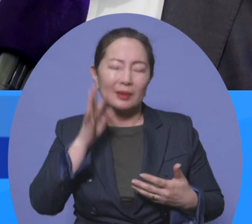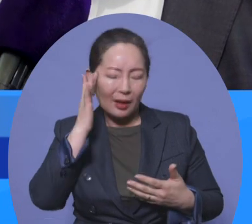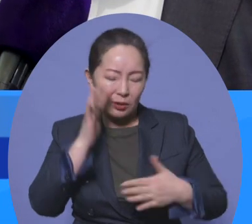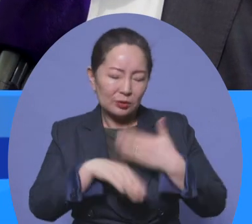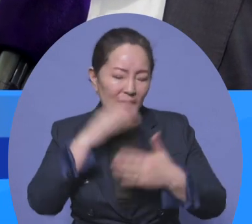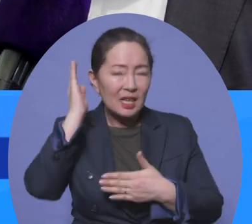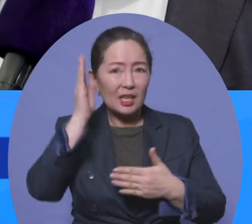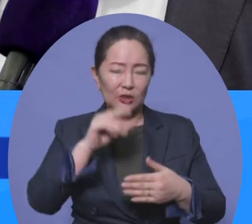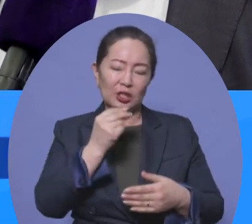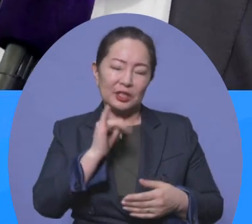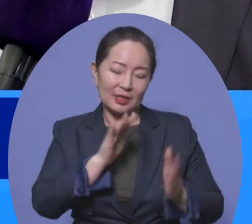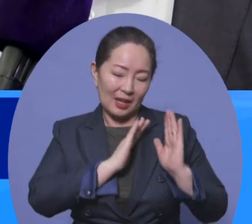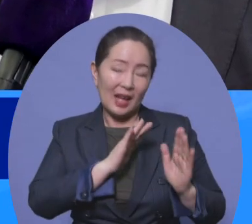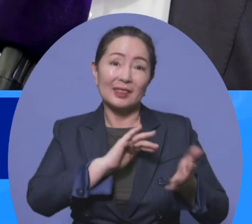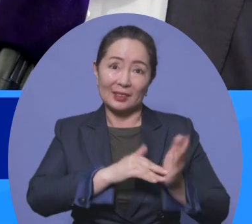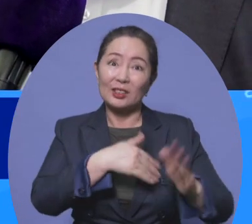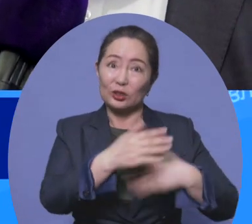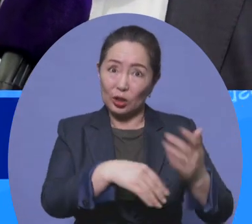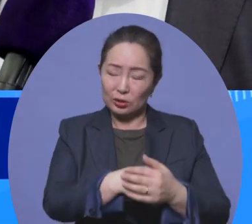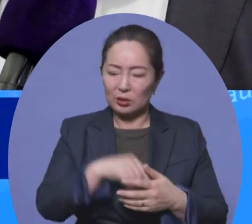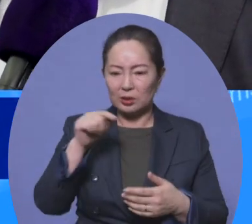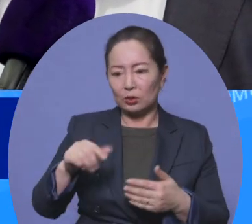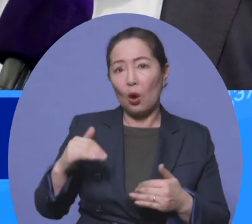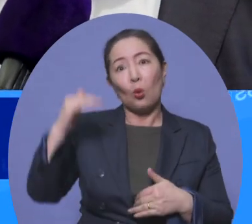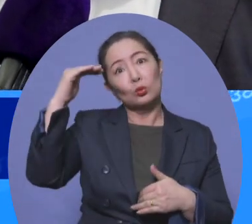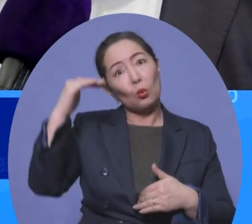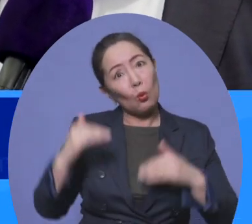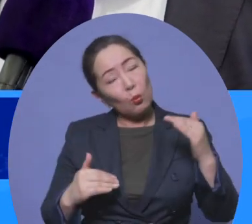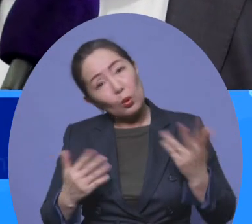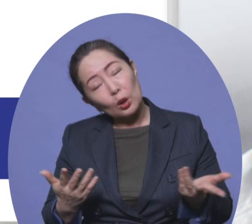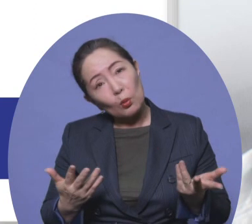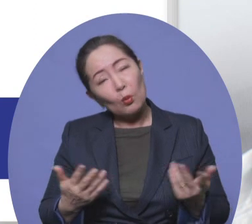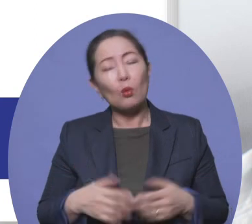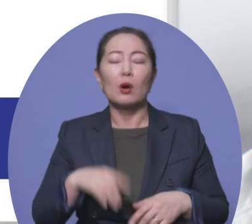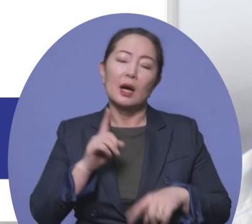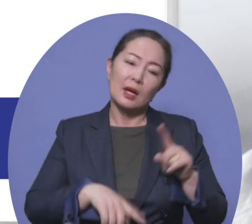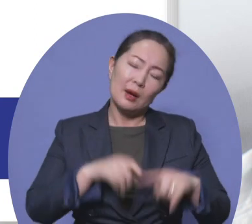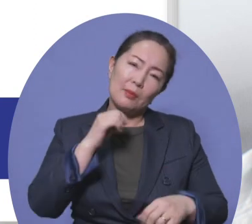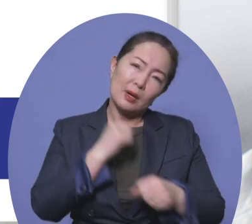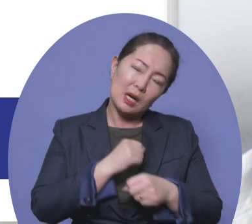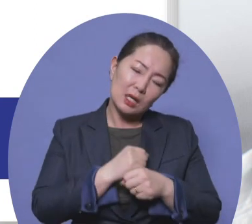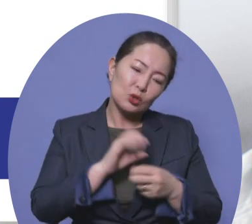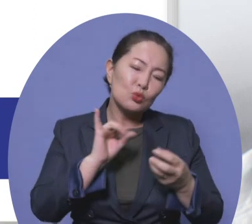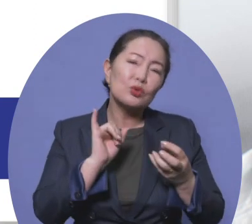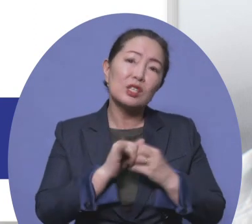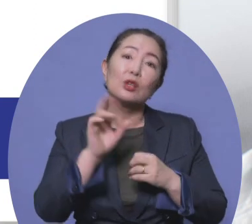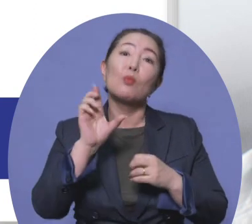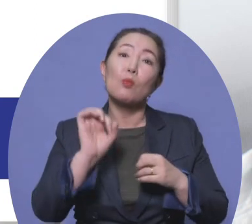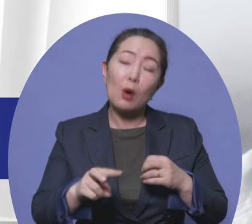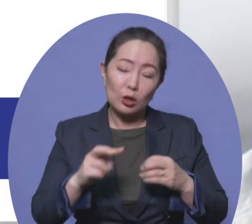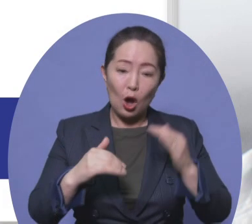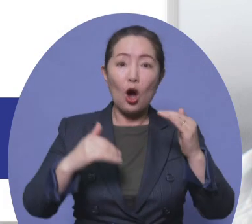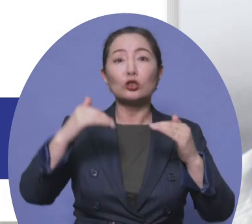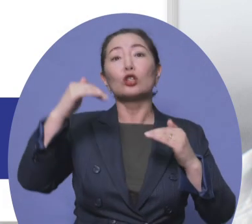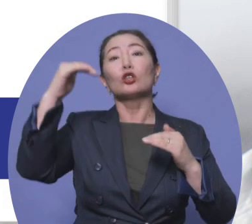хандлагыг тооцоолсон гэсэн үг. Одоо энэ авиалгын төсөөллийн индекс маань өсөх юм уу, буурах юм уу, ямар үйл ажиллагаа, ямар арга хэмжээ авах юм бол